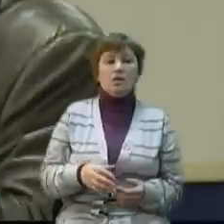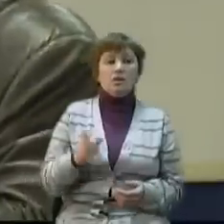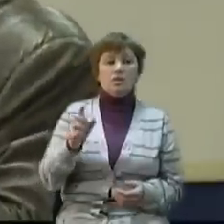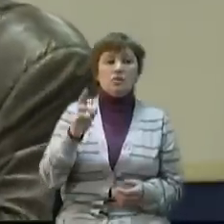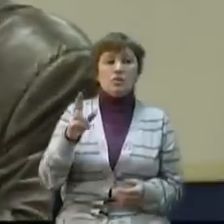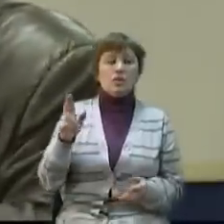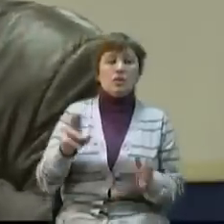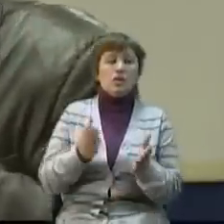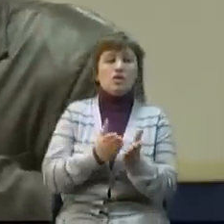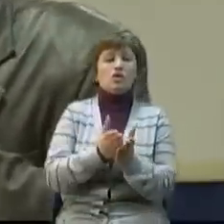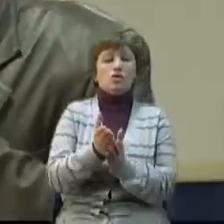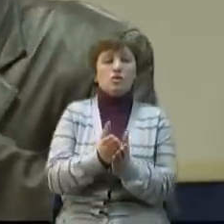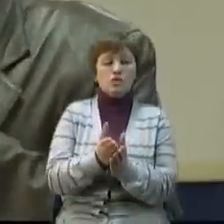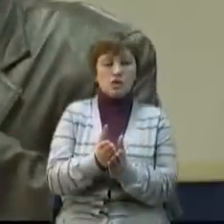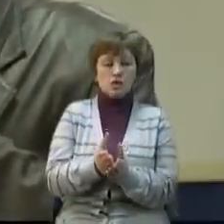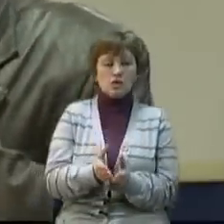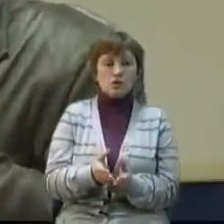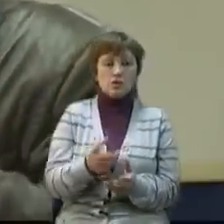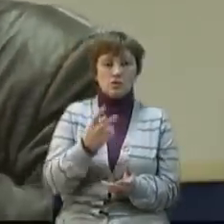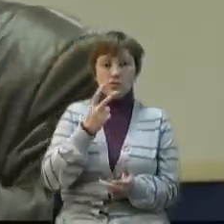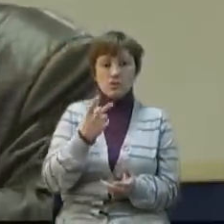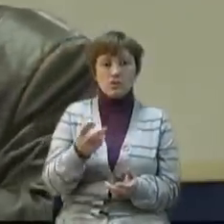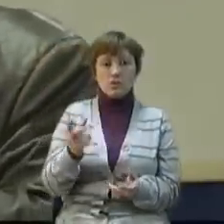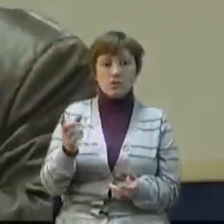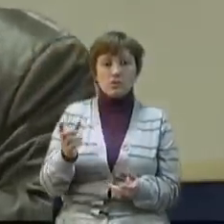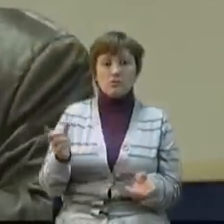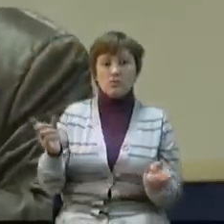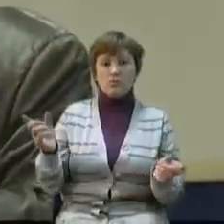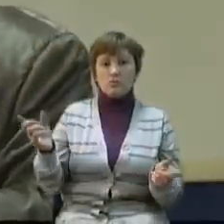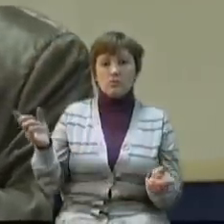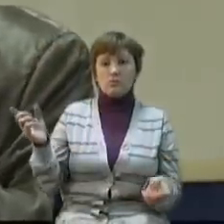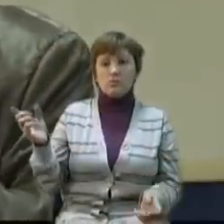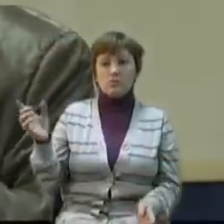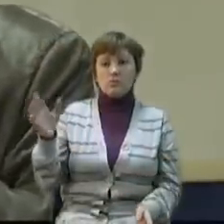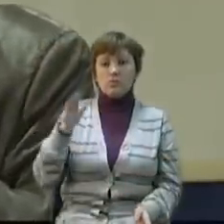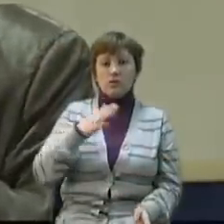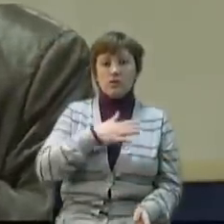служителя приподнимают, и смотришь, благодать куда-то.